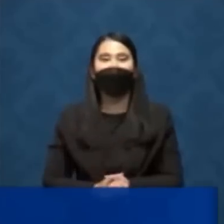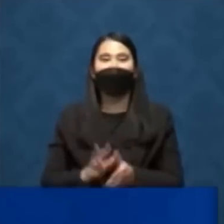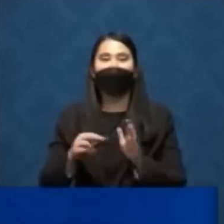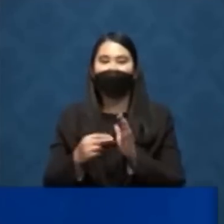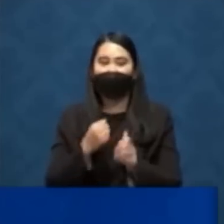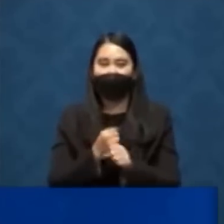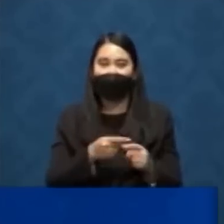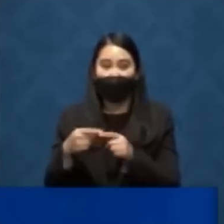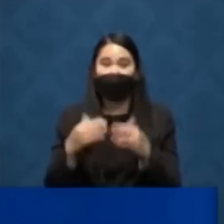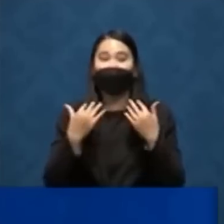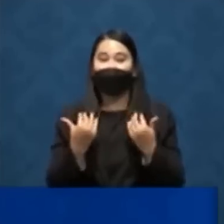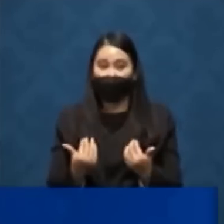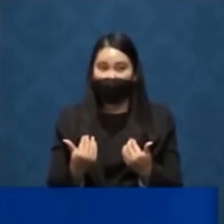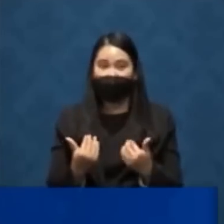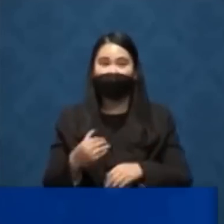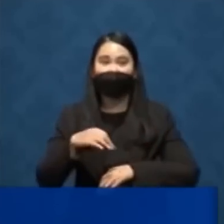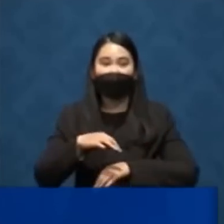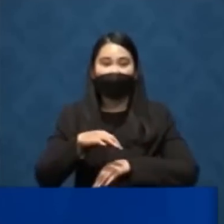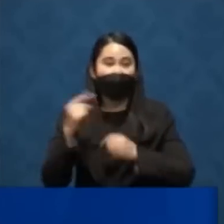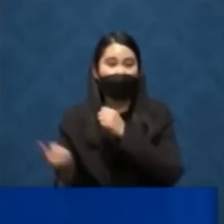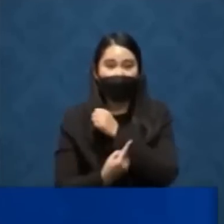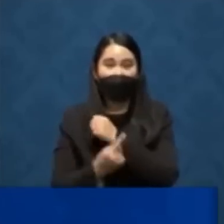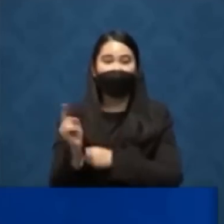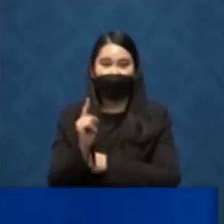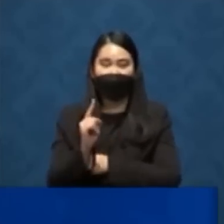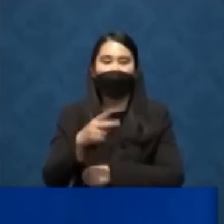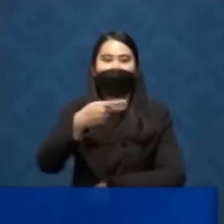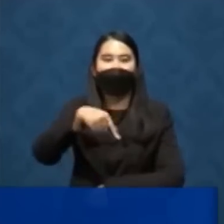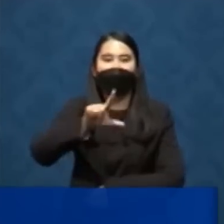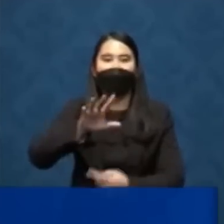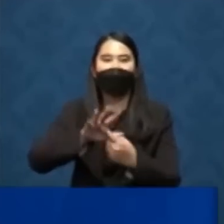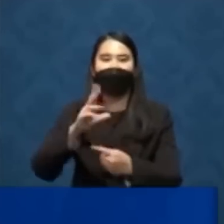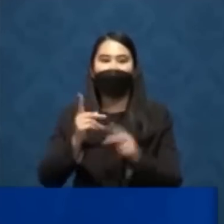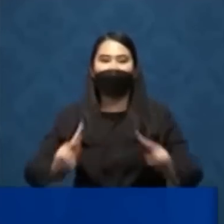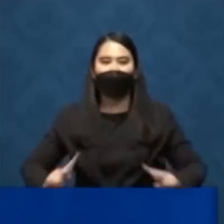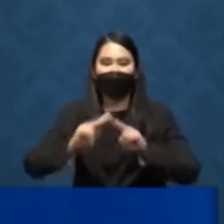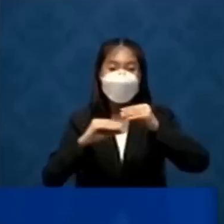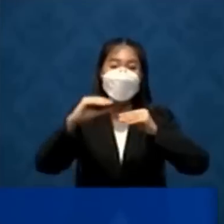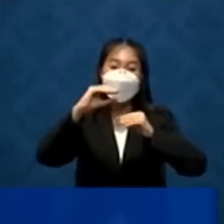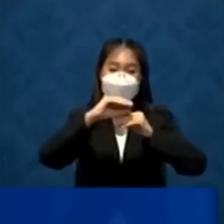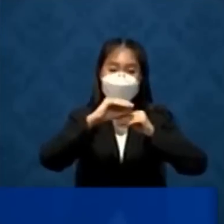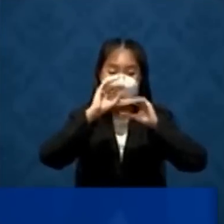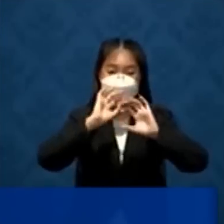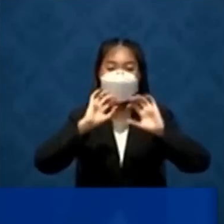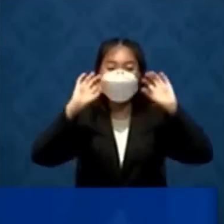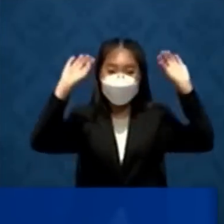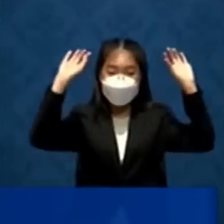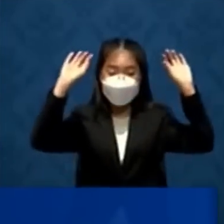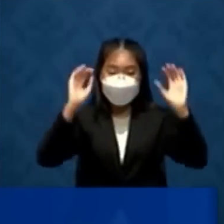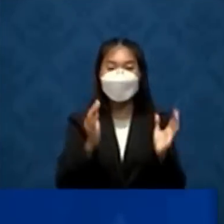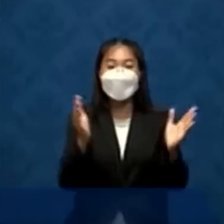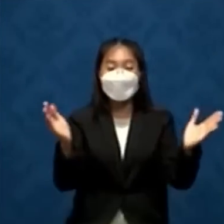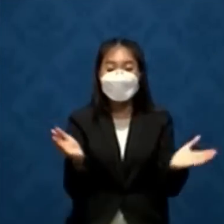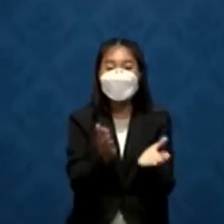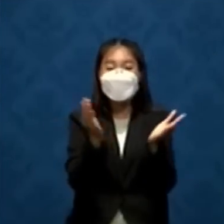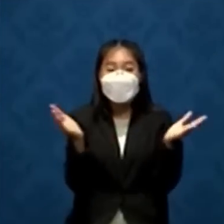อเนื่องปัจจุบันได้รับการลงโทษเป็นปลัดกระทรวงมหาดไทย รัฐบาลในการส่งเสริมการใช้ยางของหน่ว